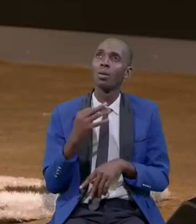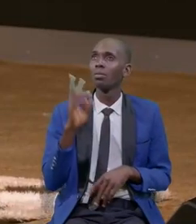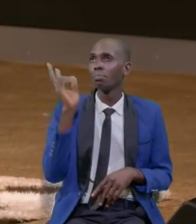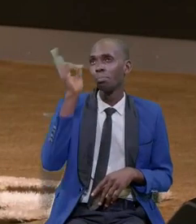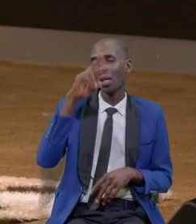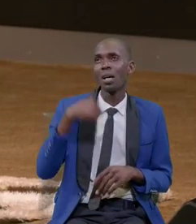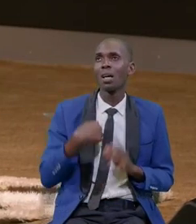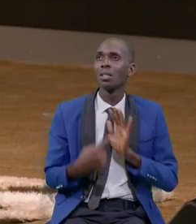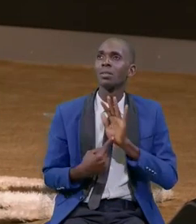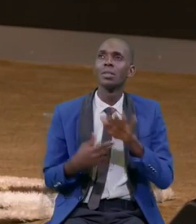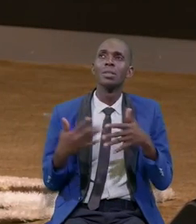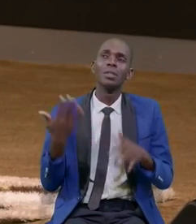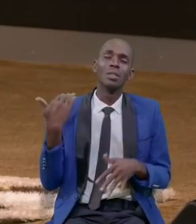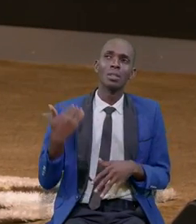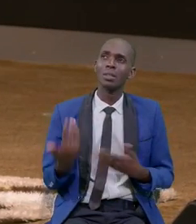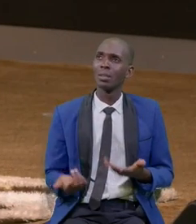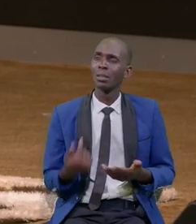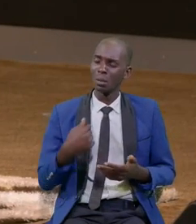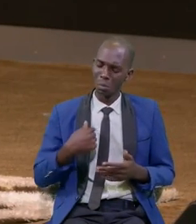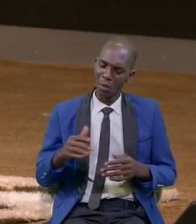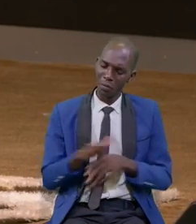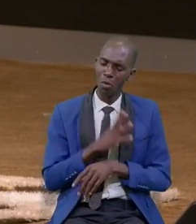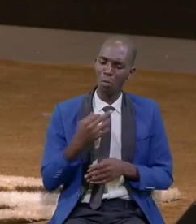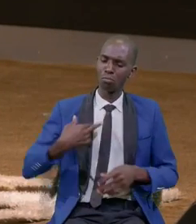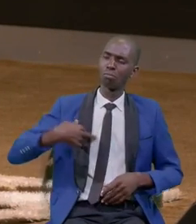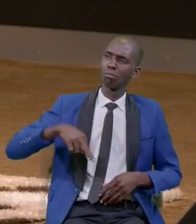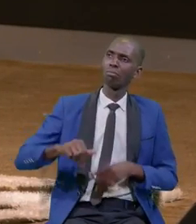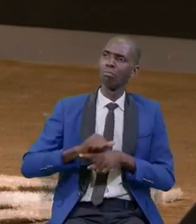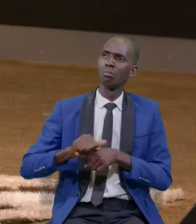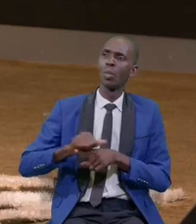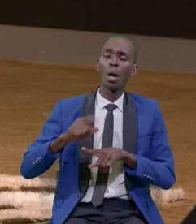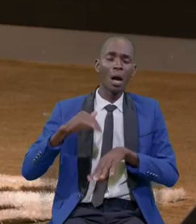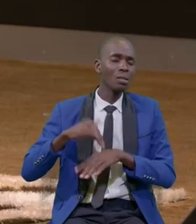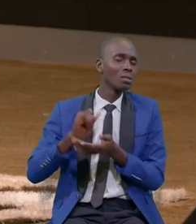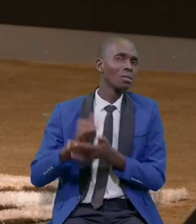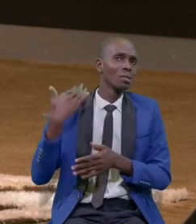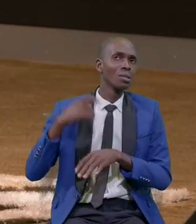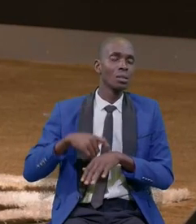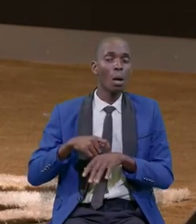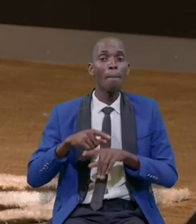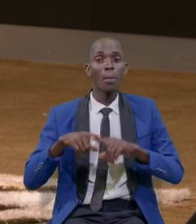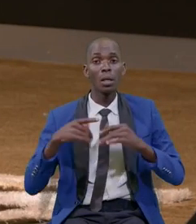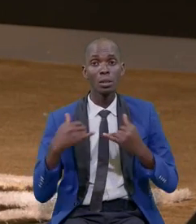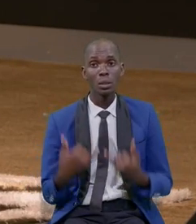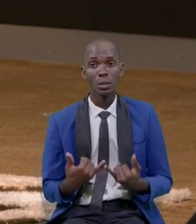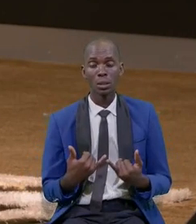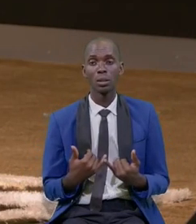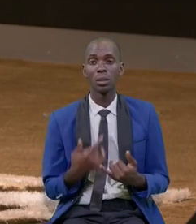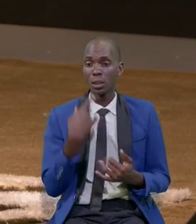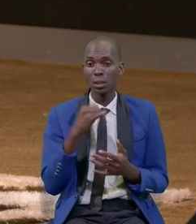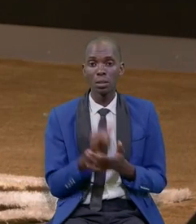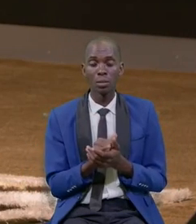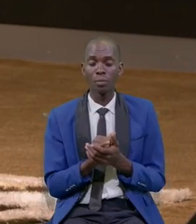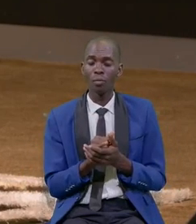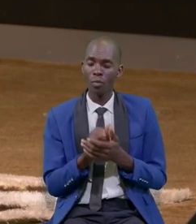angoissé. Vous êtes ignorant, vous étiez religieux. Mais dit que maintenant, et